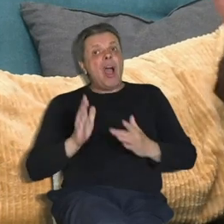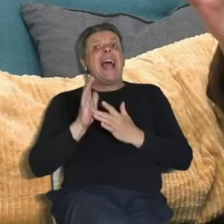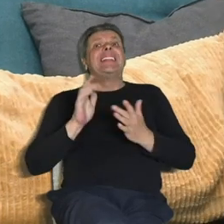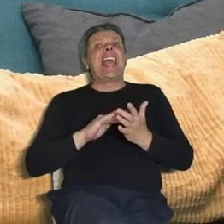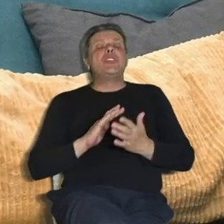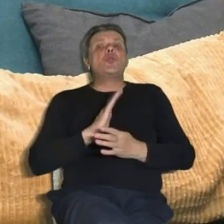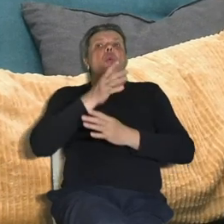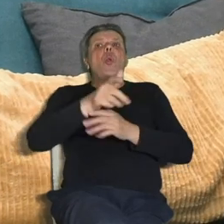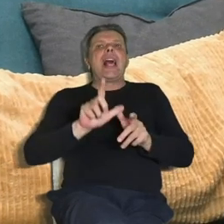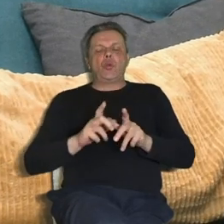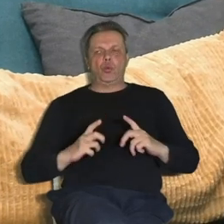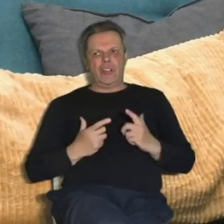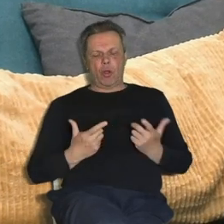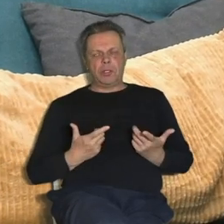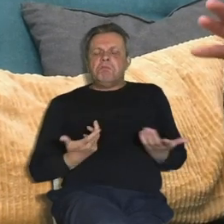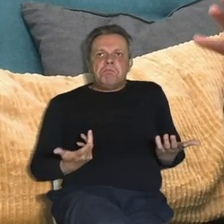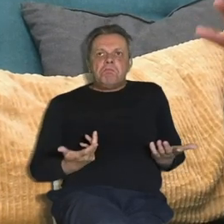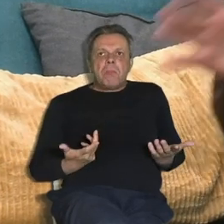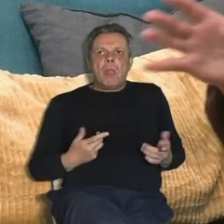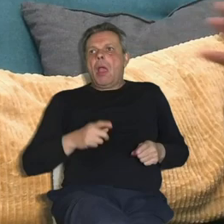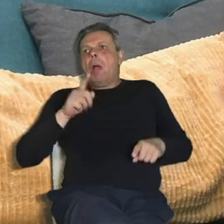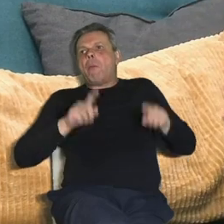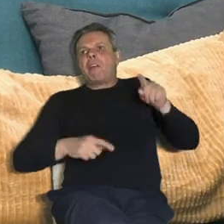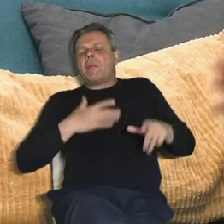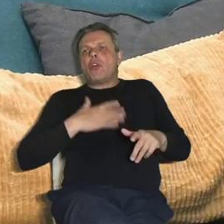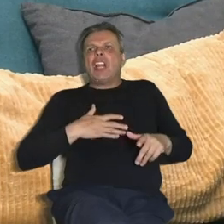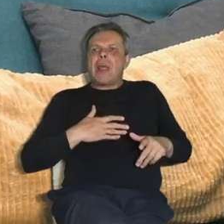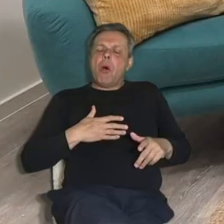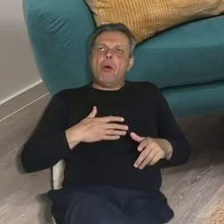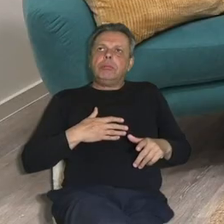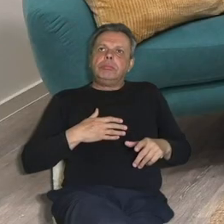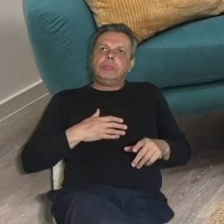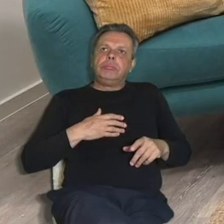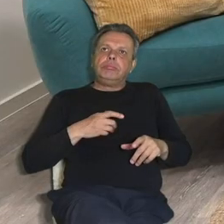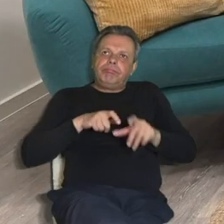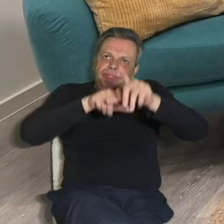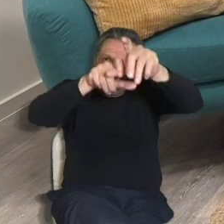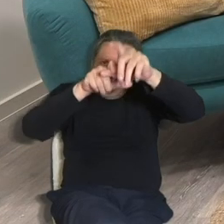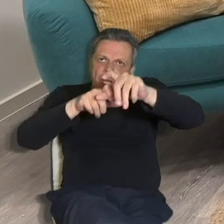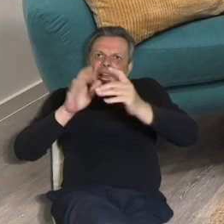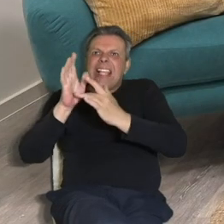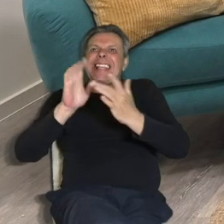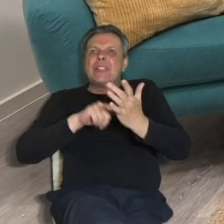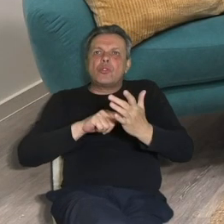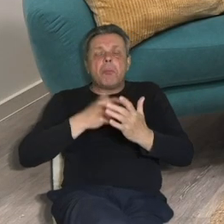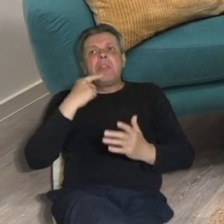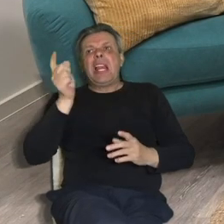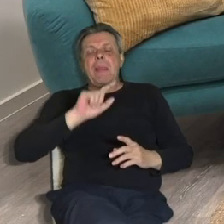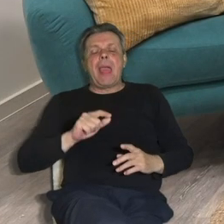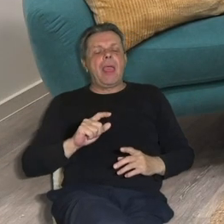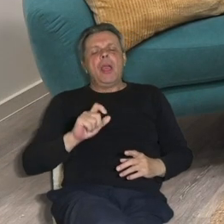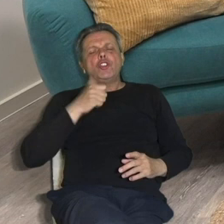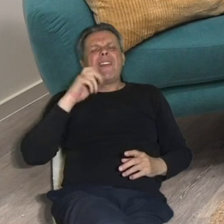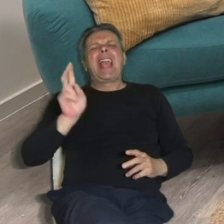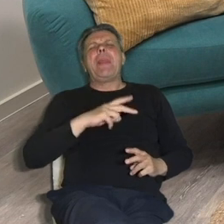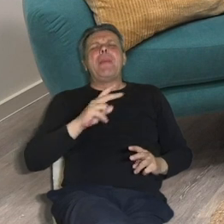ga stavljamo na distancu. I onda povremeno hoćemo imati s njim posla i nećemo. Dakle, ne može čovjek imati ljubavi ako najprije